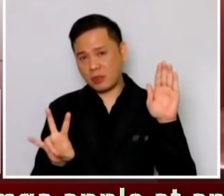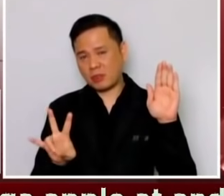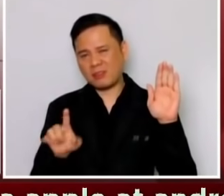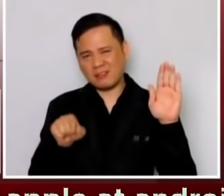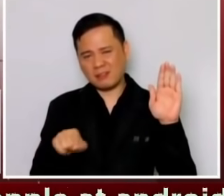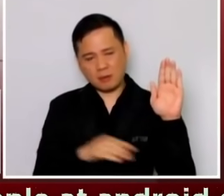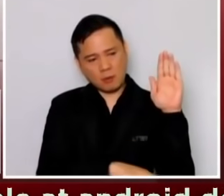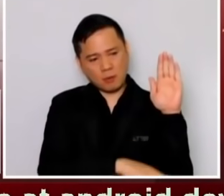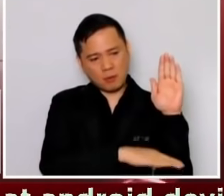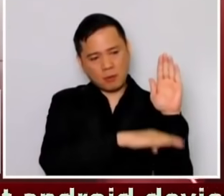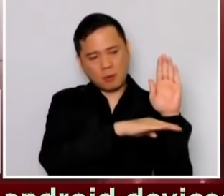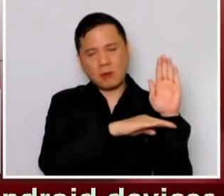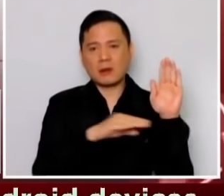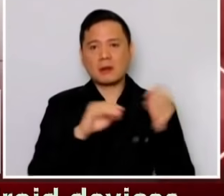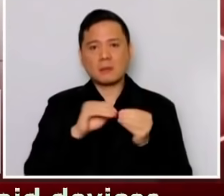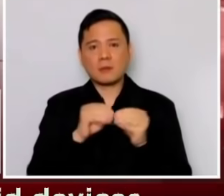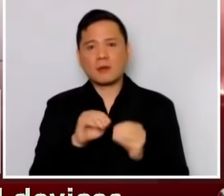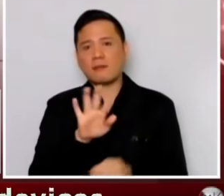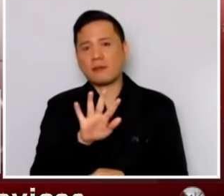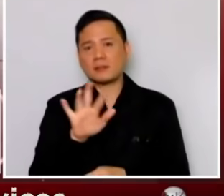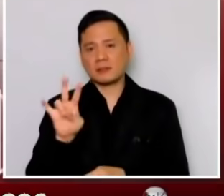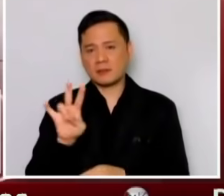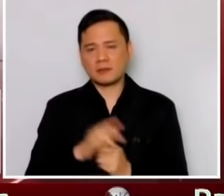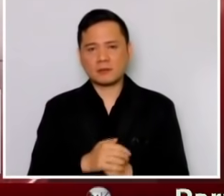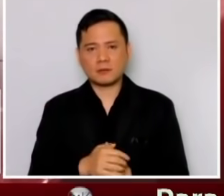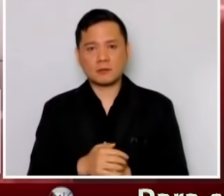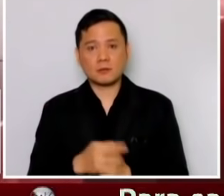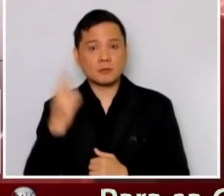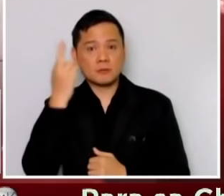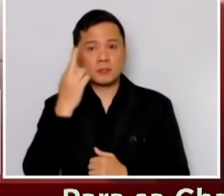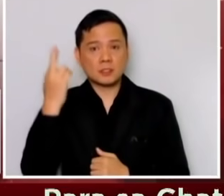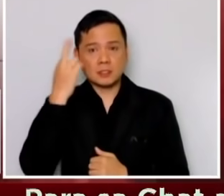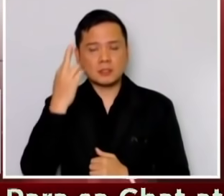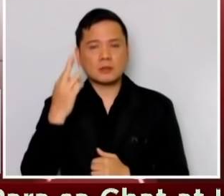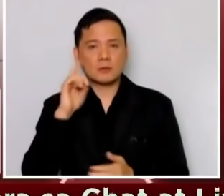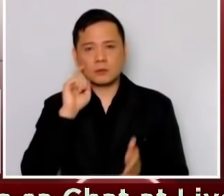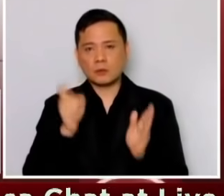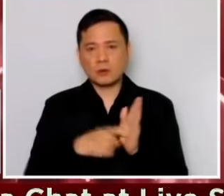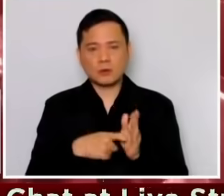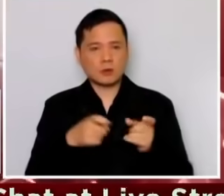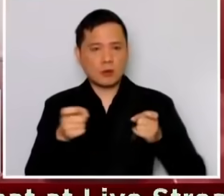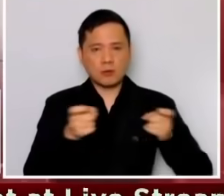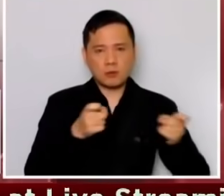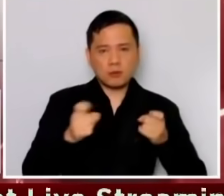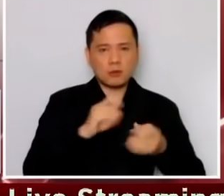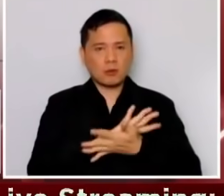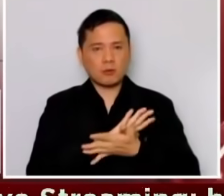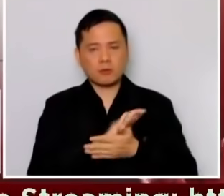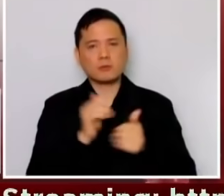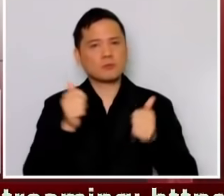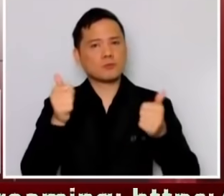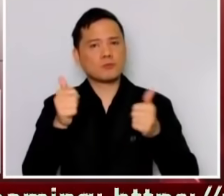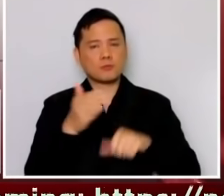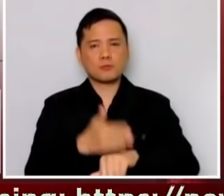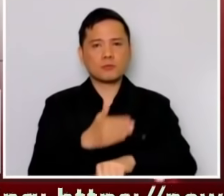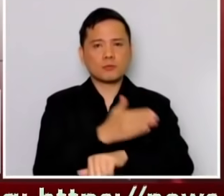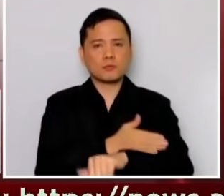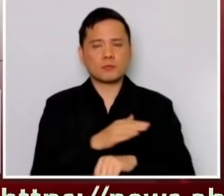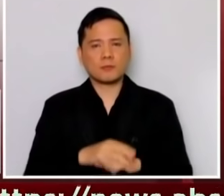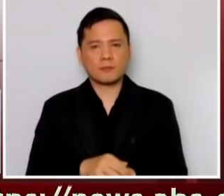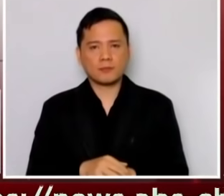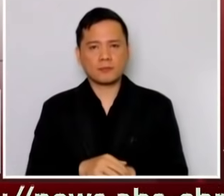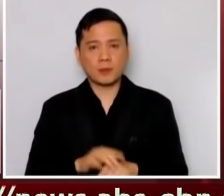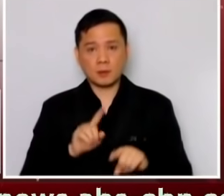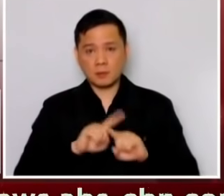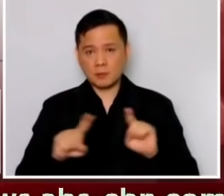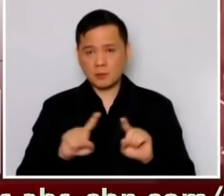na ayon sa Nikkei Asia ay dahil sa pagtaas ng score pagdating sa infection management. Pero sabi rin ng datos, ang short-term